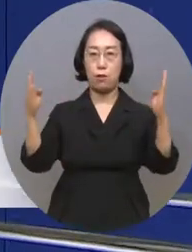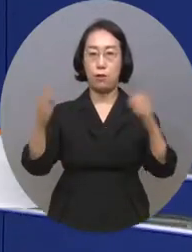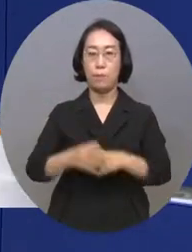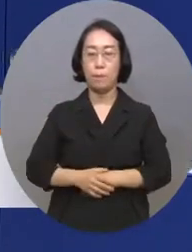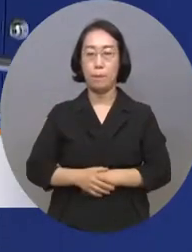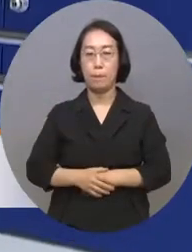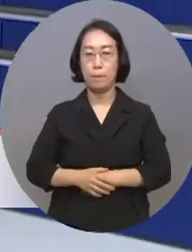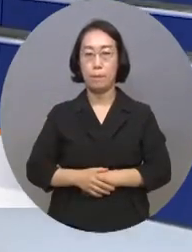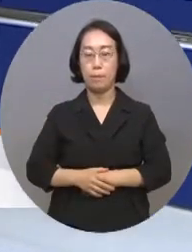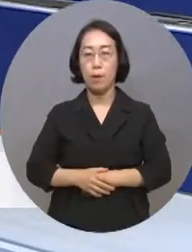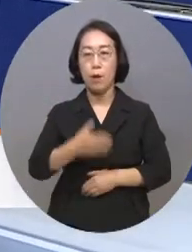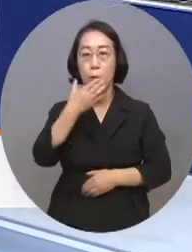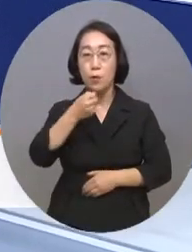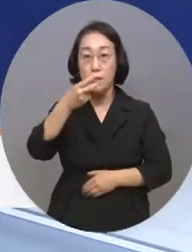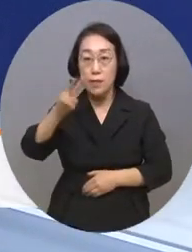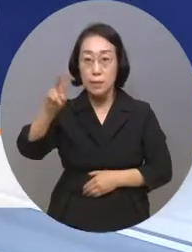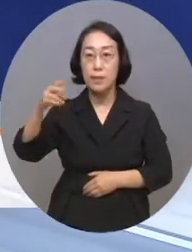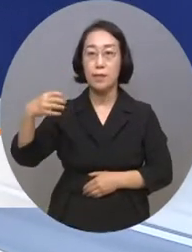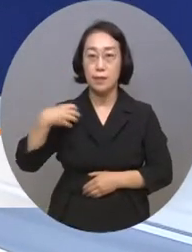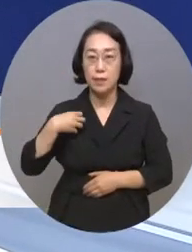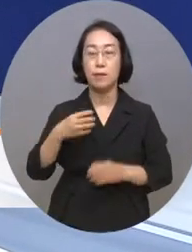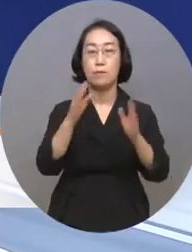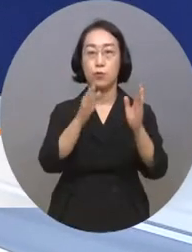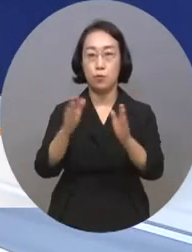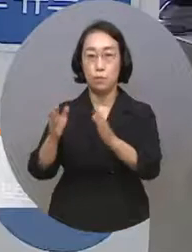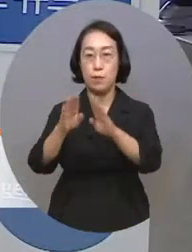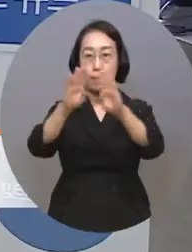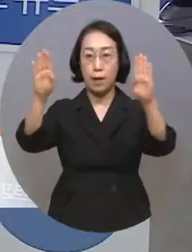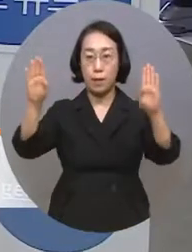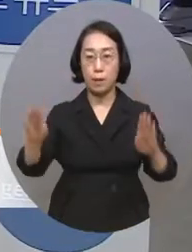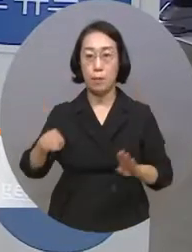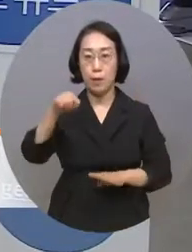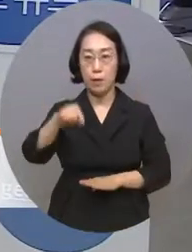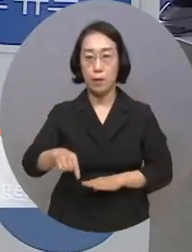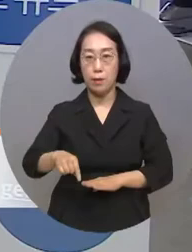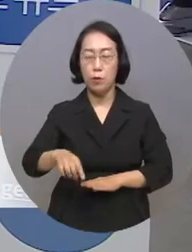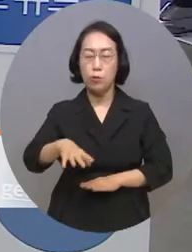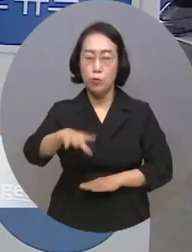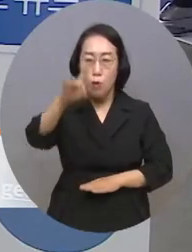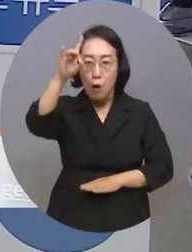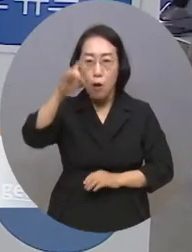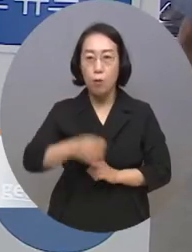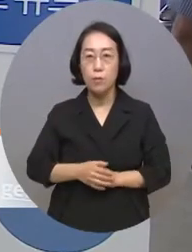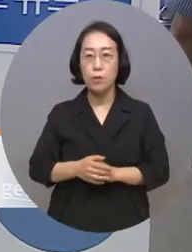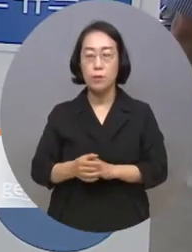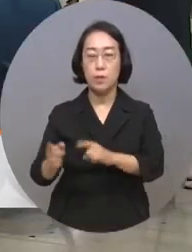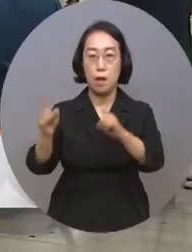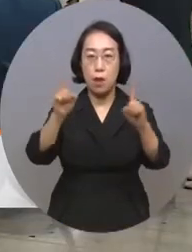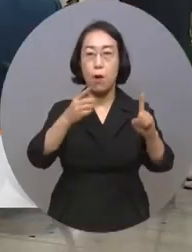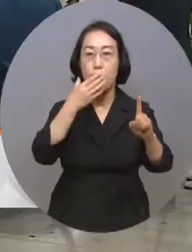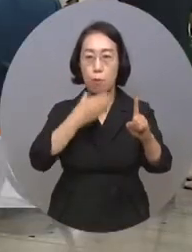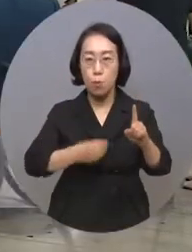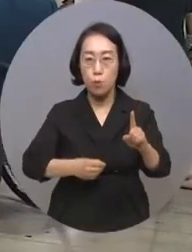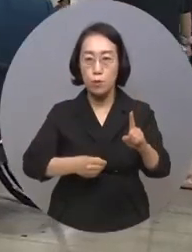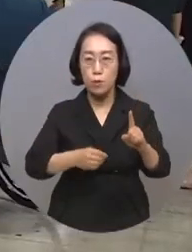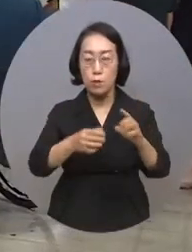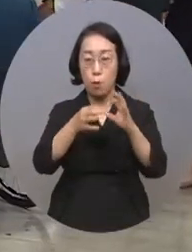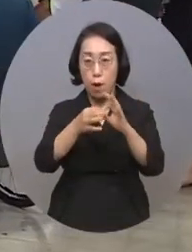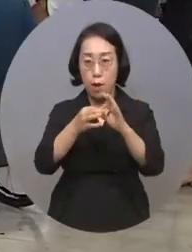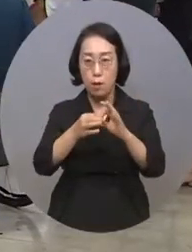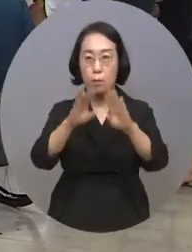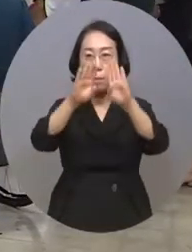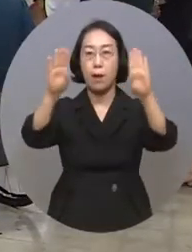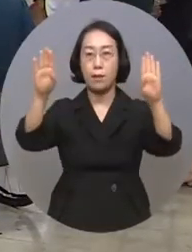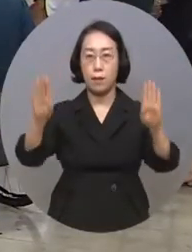메세 k 와 복지 tv 가 주최하는 이번 박람회는 국내 최초로 개최되는 재활 복지 박람회로 재활 복지